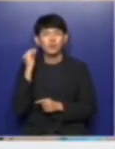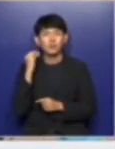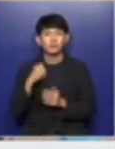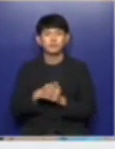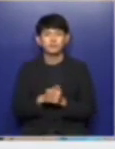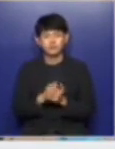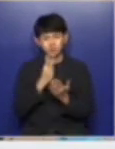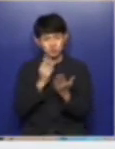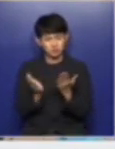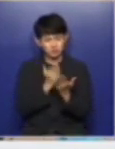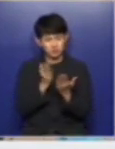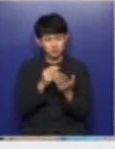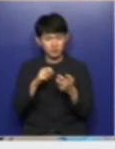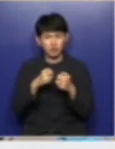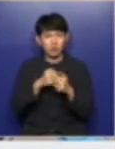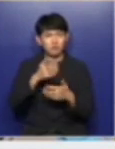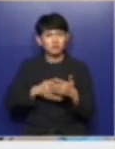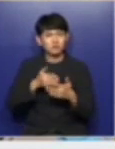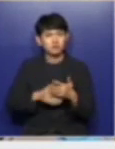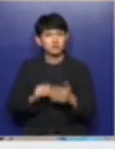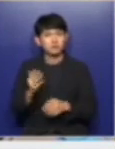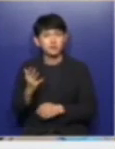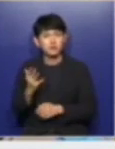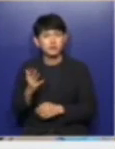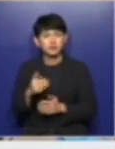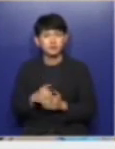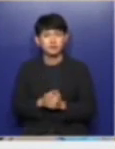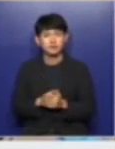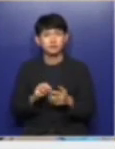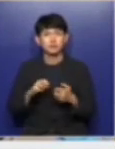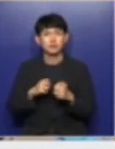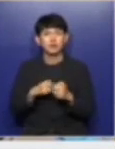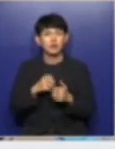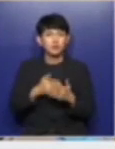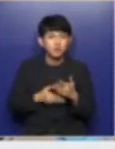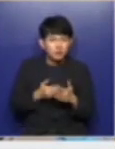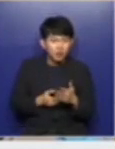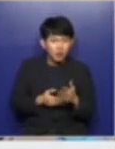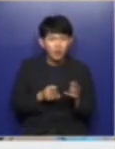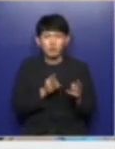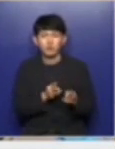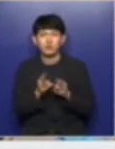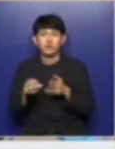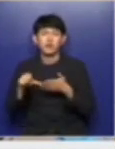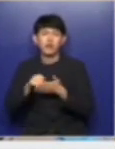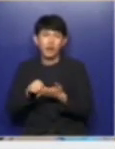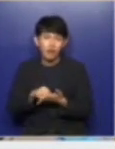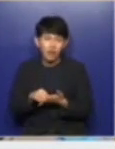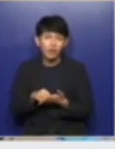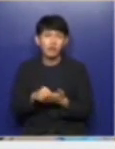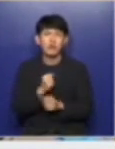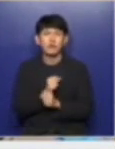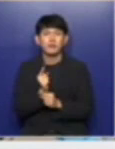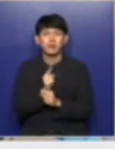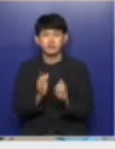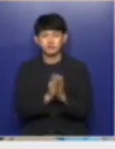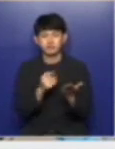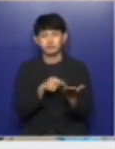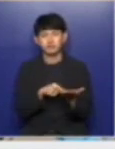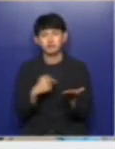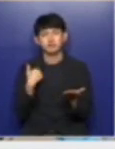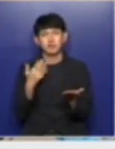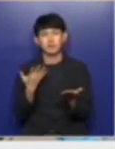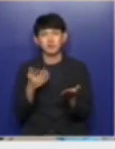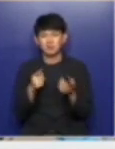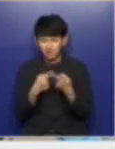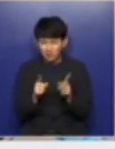ไม่มีครับปัญหาอุปสรรคปัญหาอุปสรรคแนวทางการแก้ไขในเนื้อรายงานนี้ไม่มีซึ่งจำ